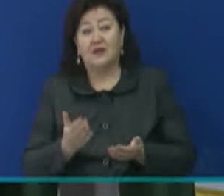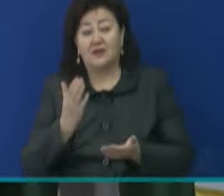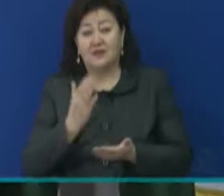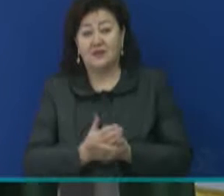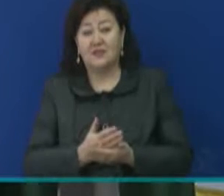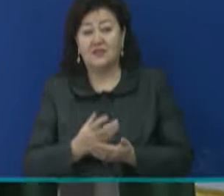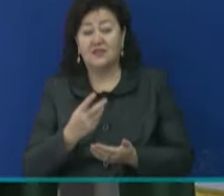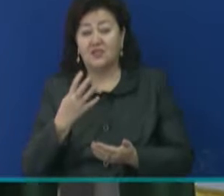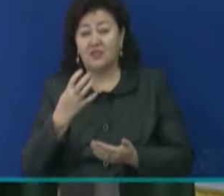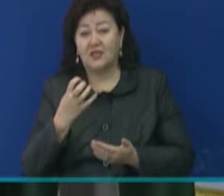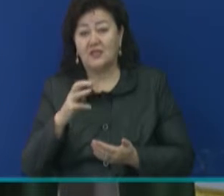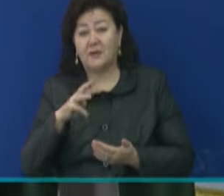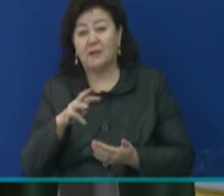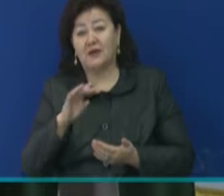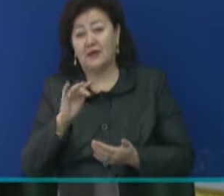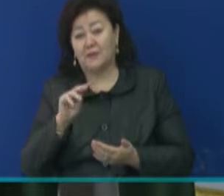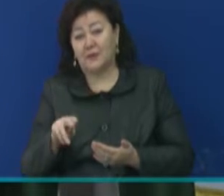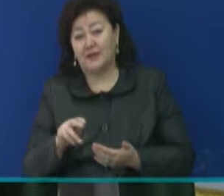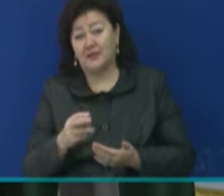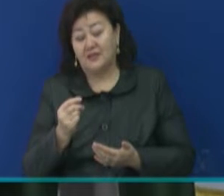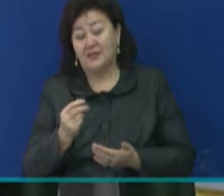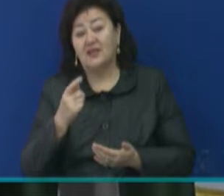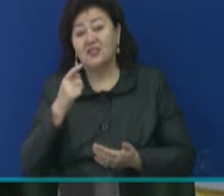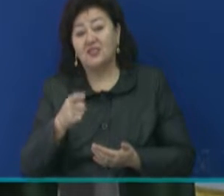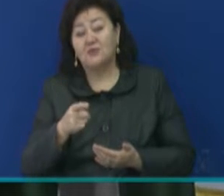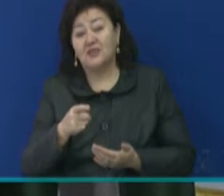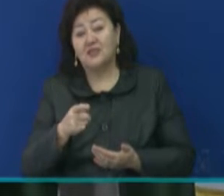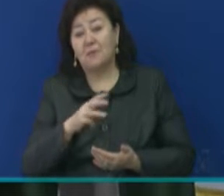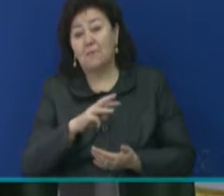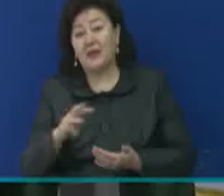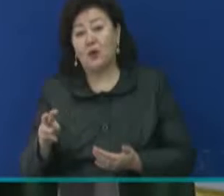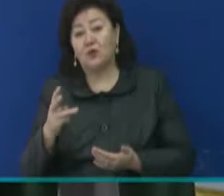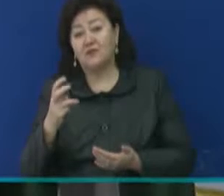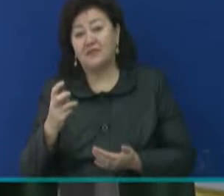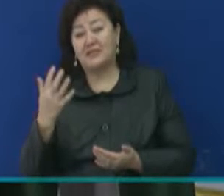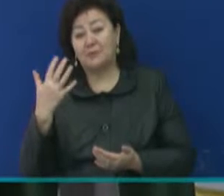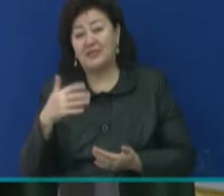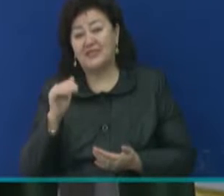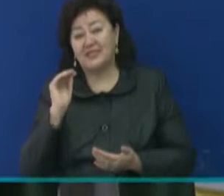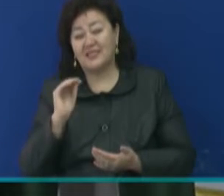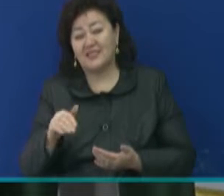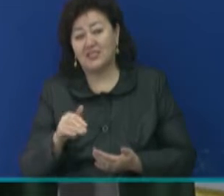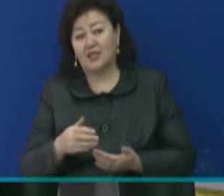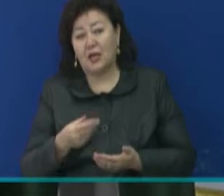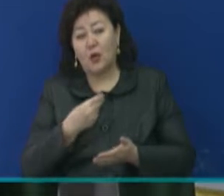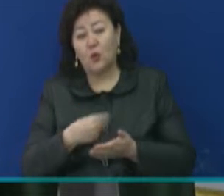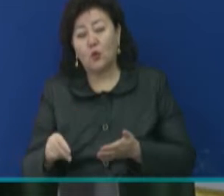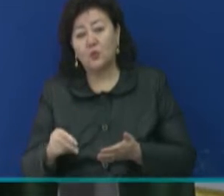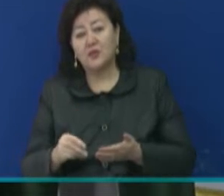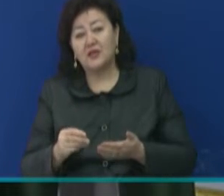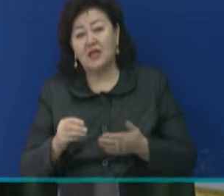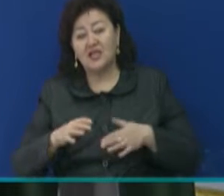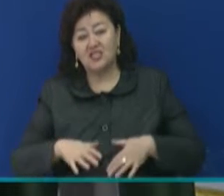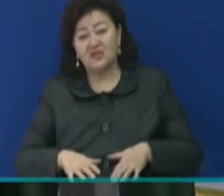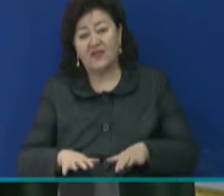400 МРП миллион двести двадцать пять тысяч на них приобрела выживальную машинку